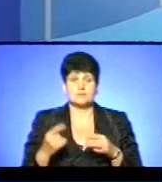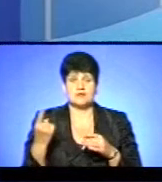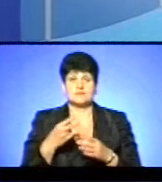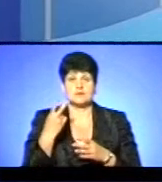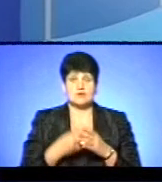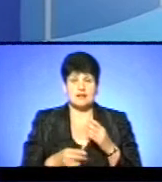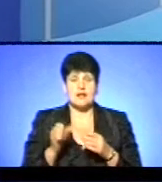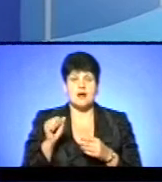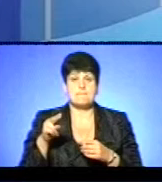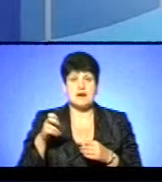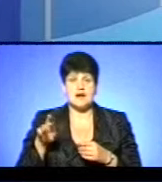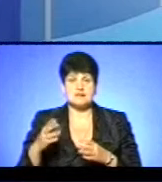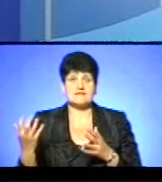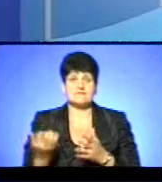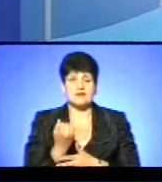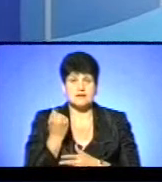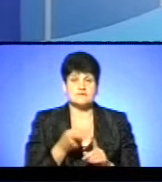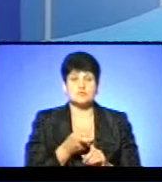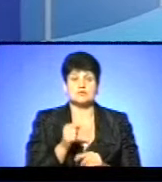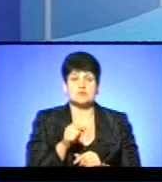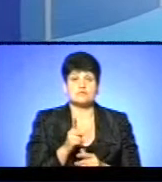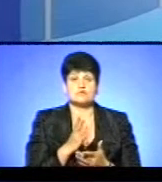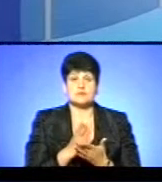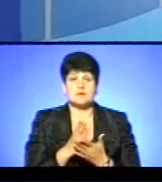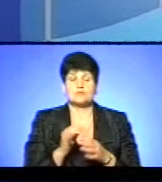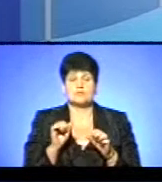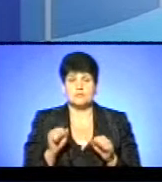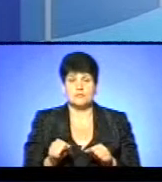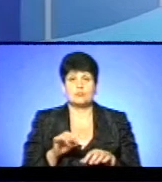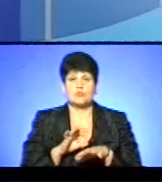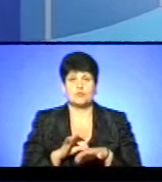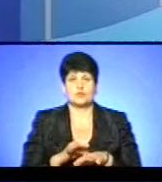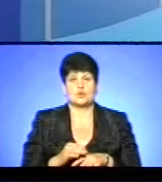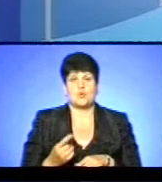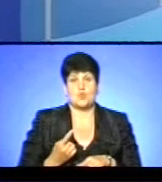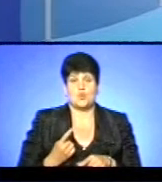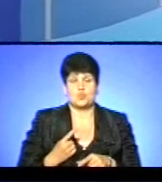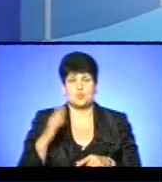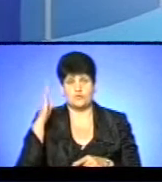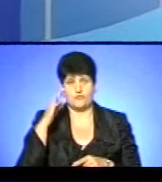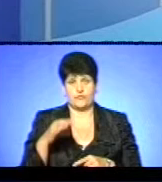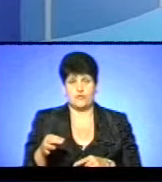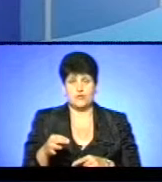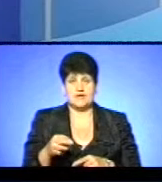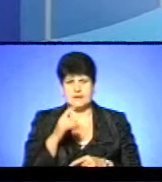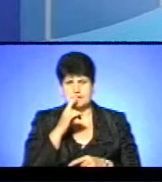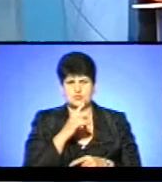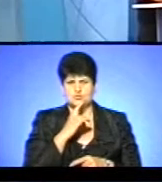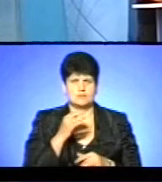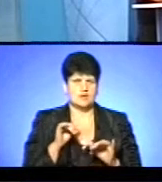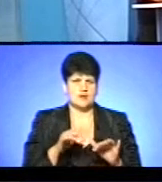вони виграли, в зв'язку з тим, що вони мали наділені правом здійснювати охорону даного водойми. Тобто є незрозумілі